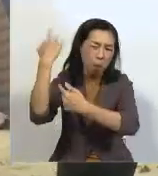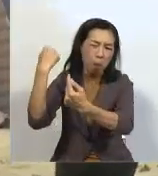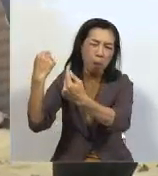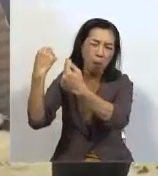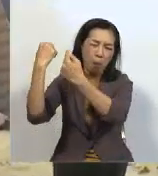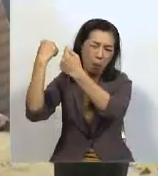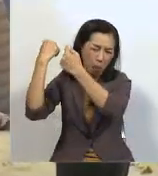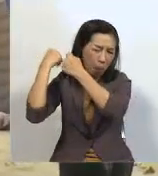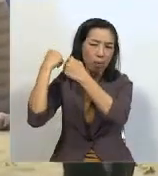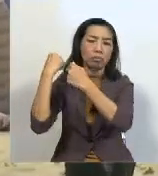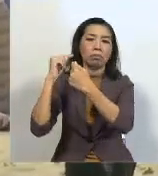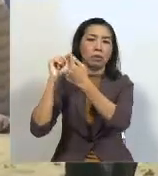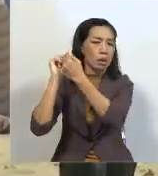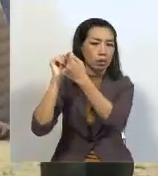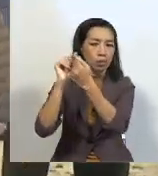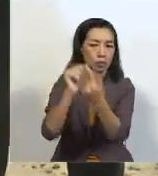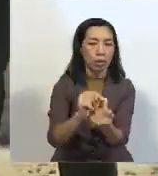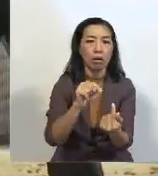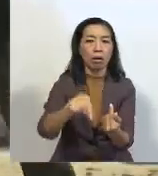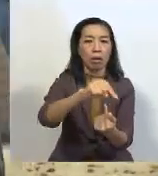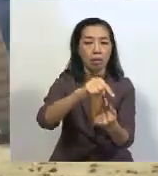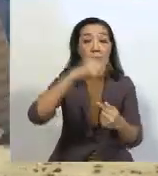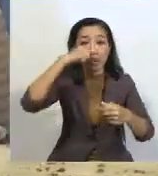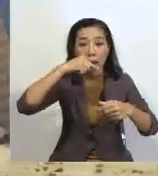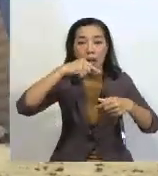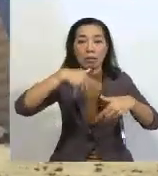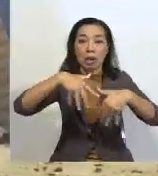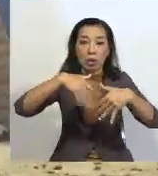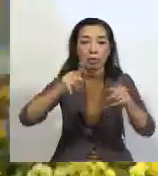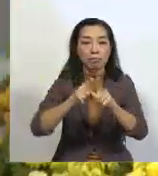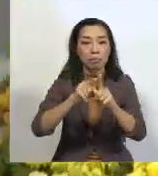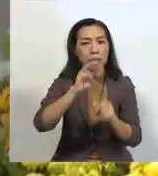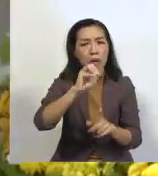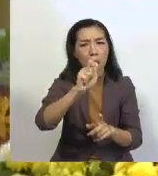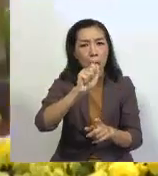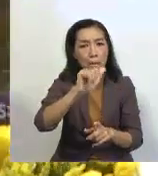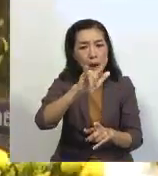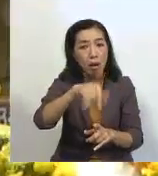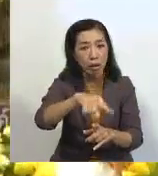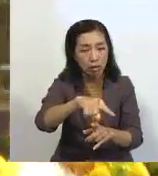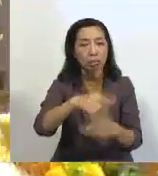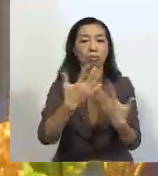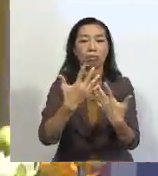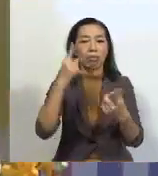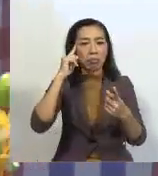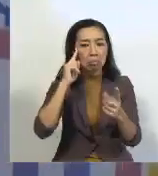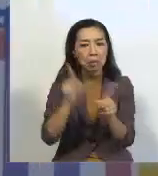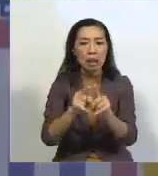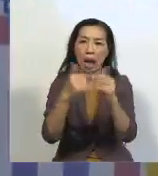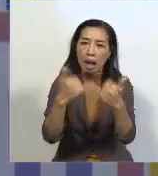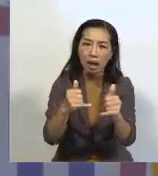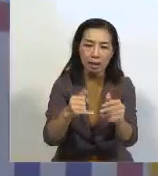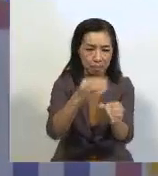เป็นเก่าแก่มากๆของชาวไทยเชื้อสายมอญก็คือมีการฟื้นฟูสืบสานการละเล่นพื้นบ้านซาบ้าร